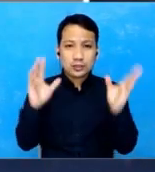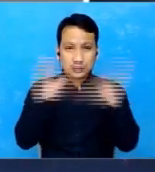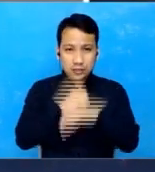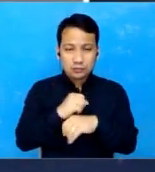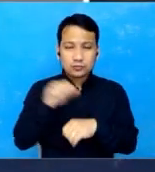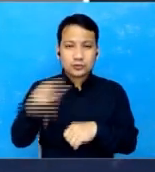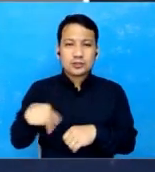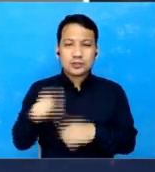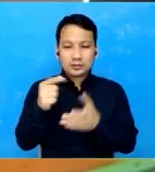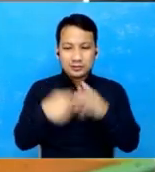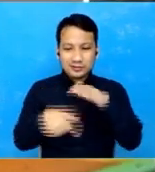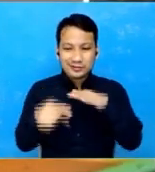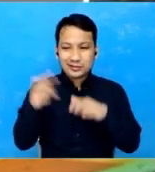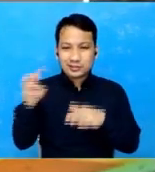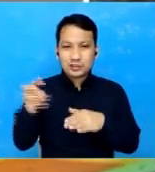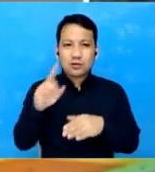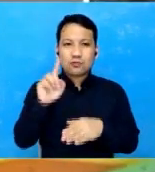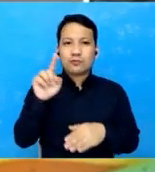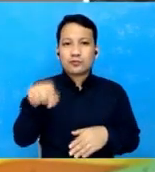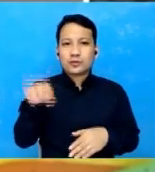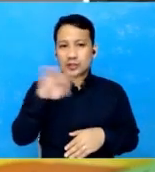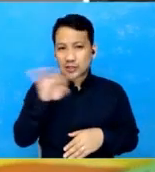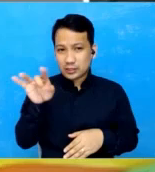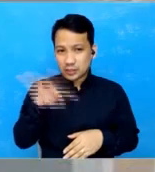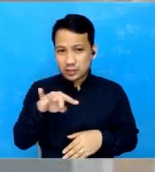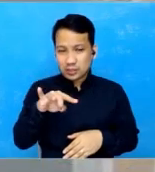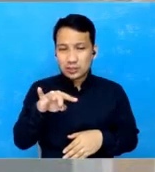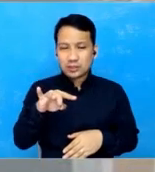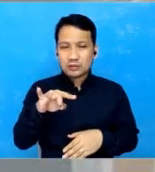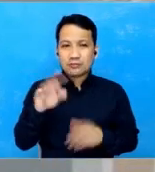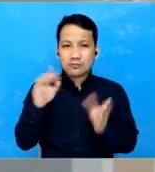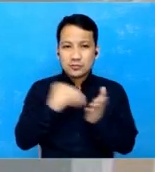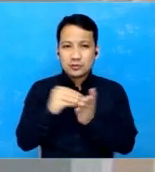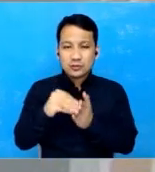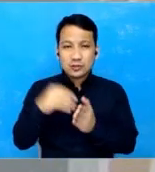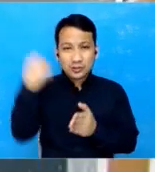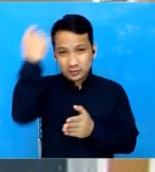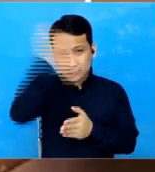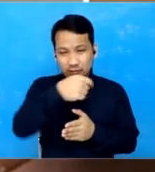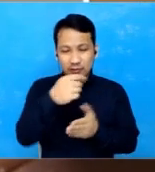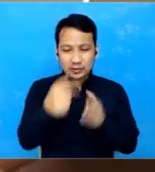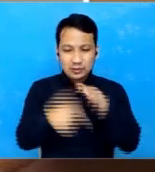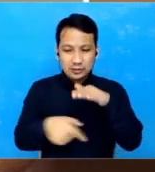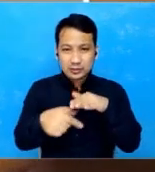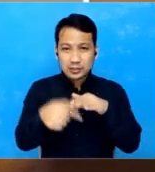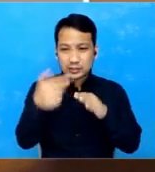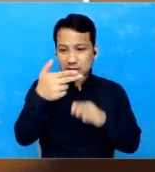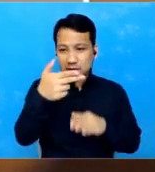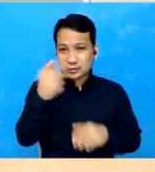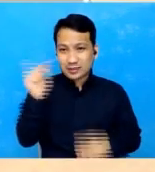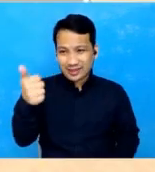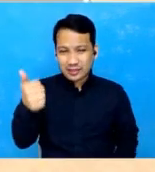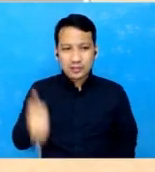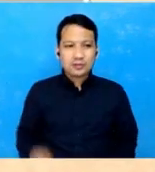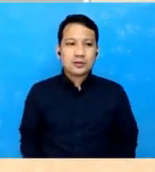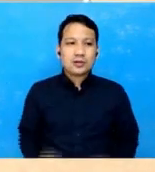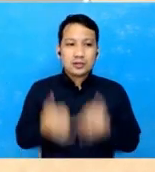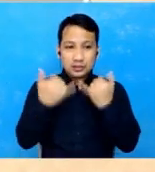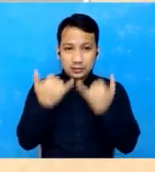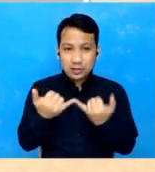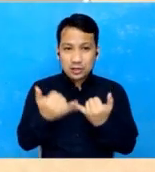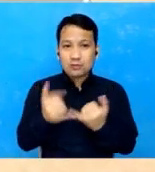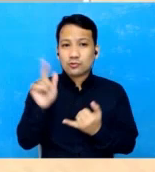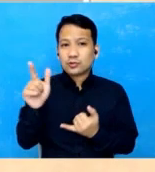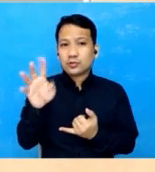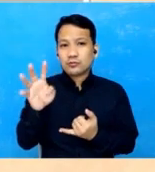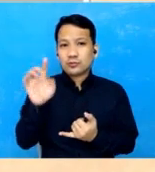1.88 million naman ang graduate ng grade 10. Para naman sa school year na ito, nasa 24.6 million na ang